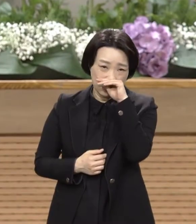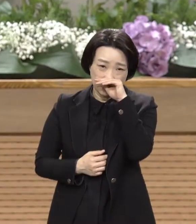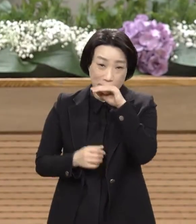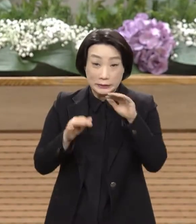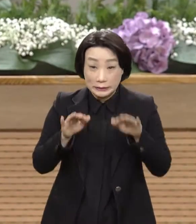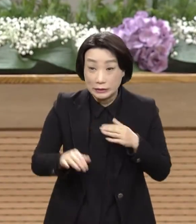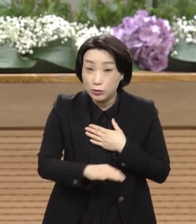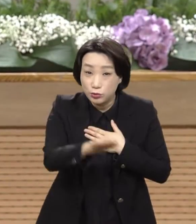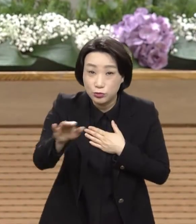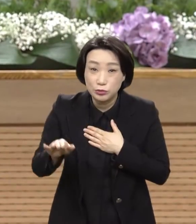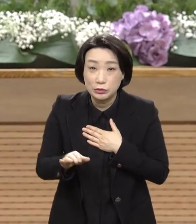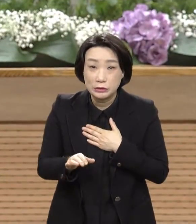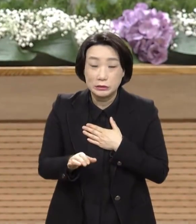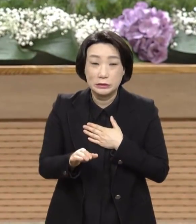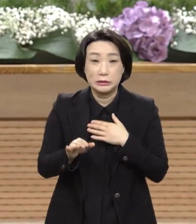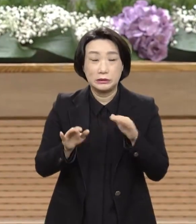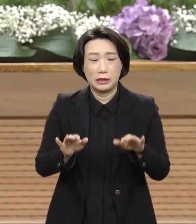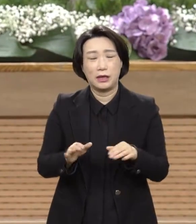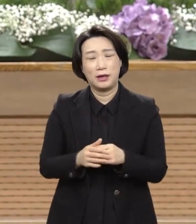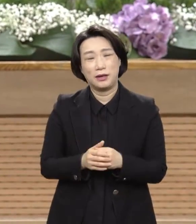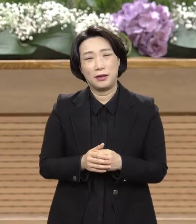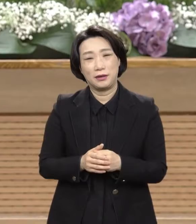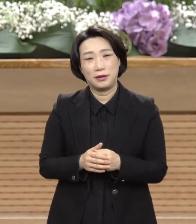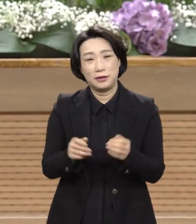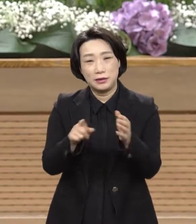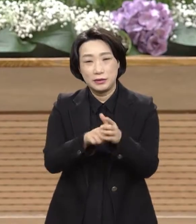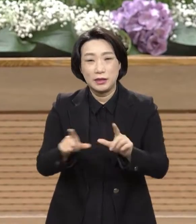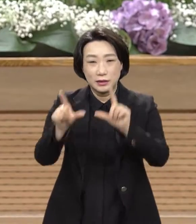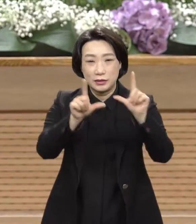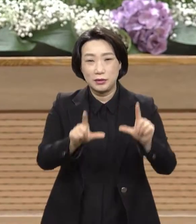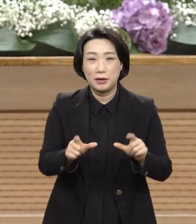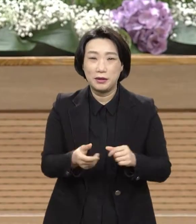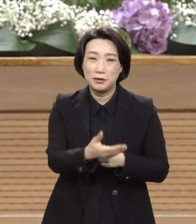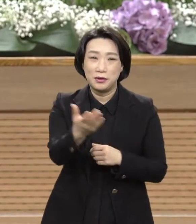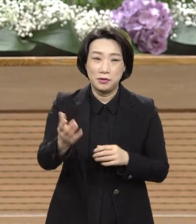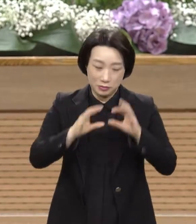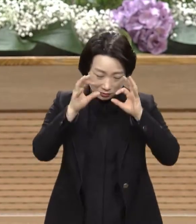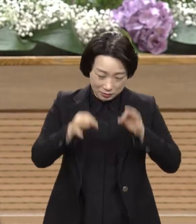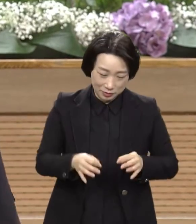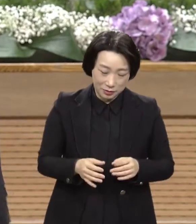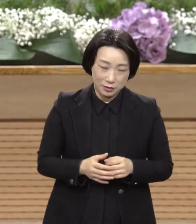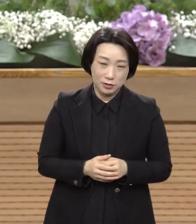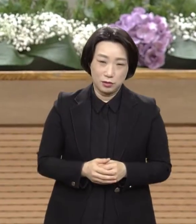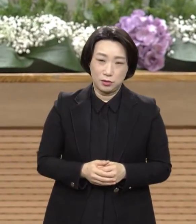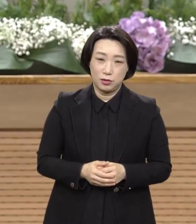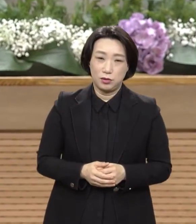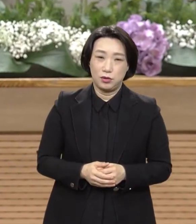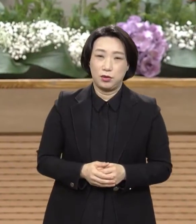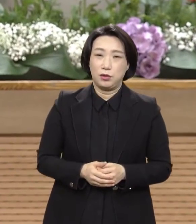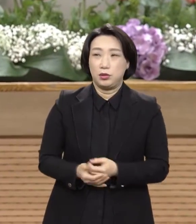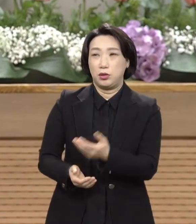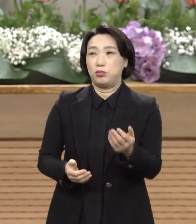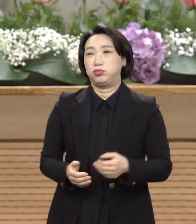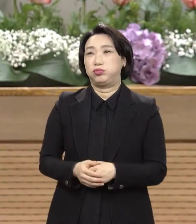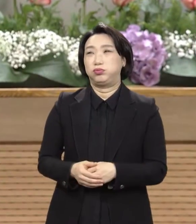그런데 우리는 너무 신앙생활을 남의 일 하듯